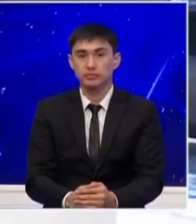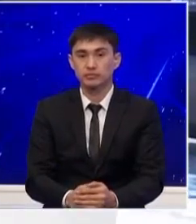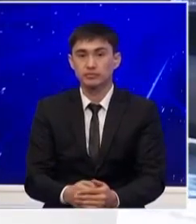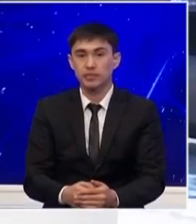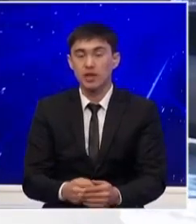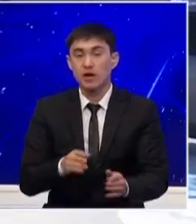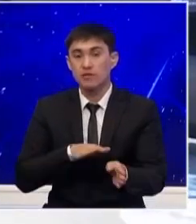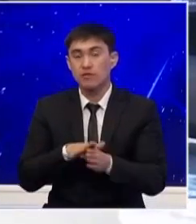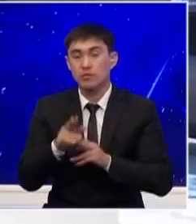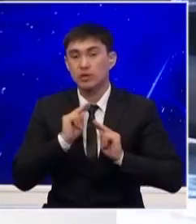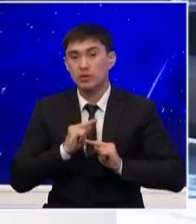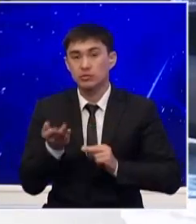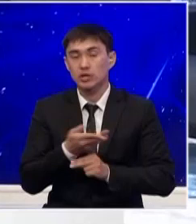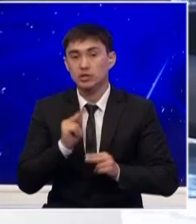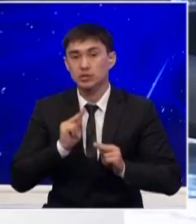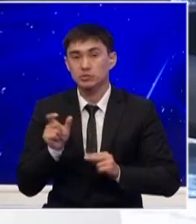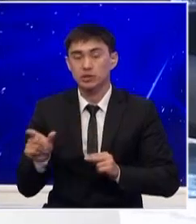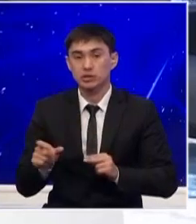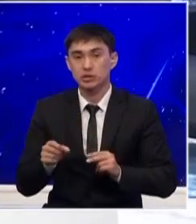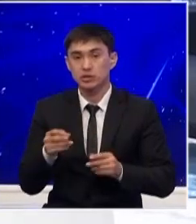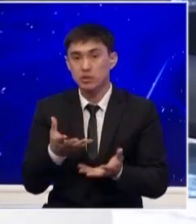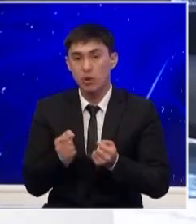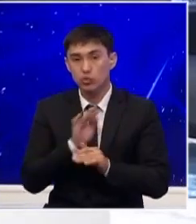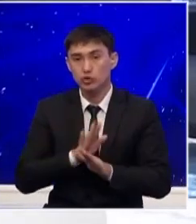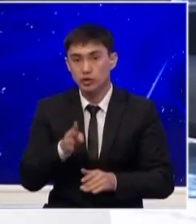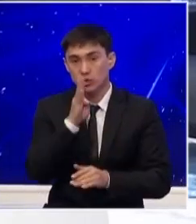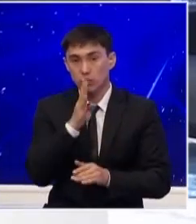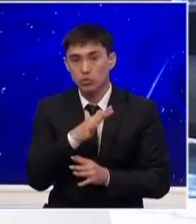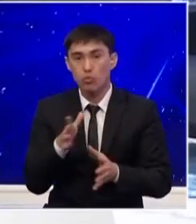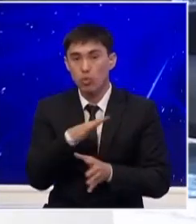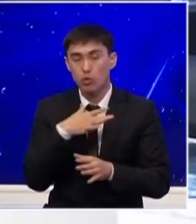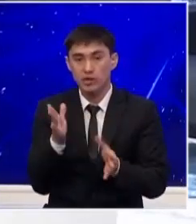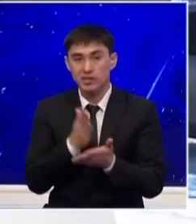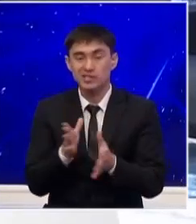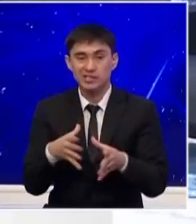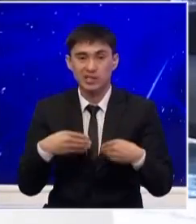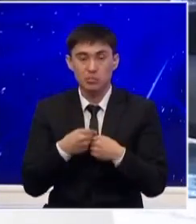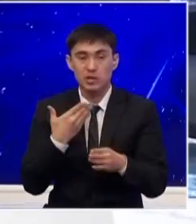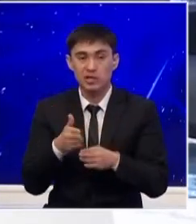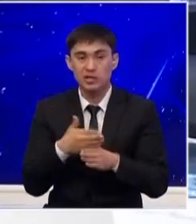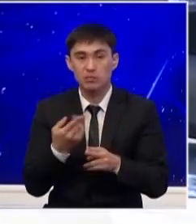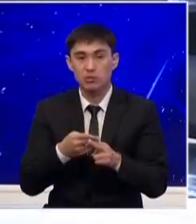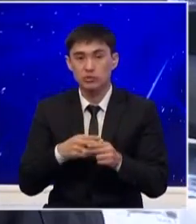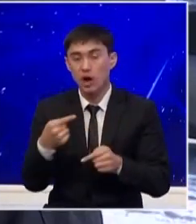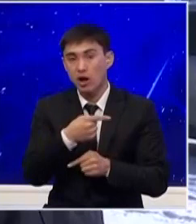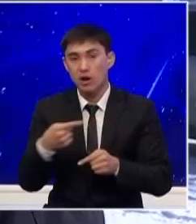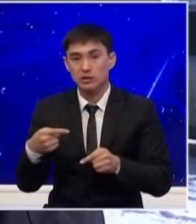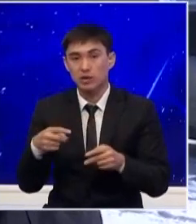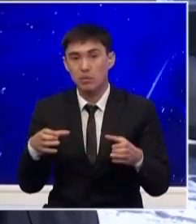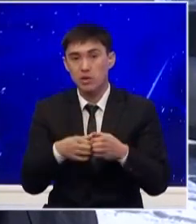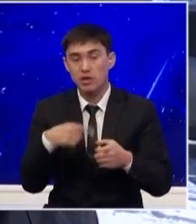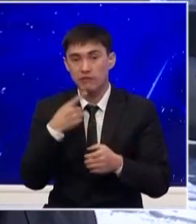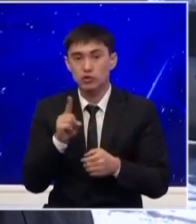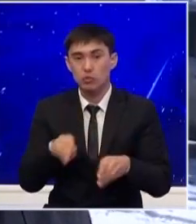За выполненную работу наши сотрудники не получили зарплату. У многих есть семьи и кредиты. Все потому, что антимонопольный комитет говорит,